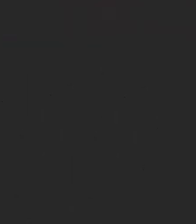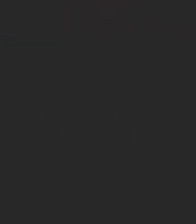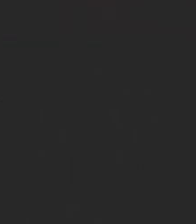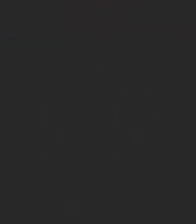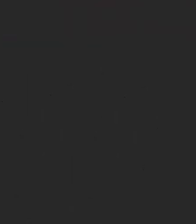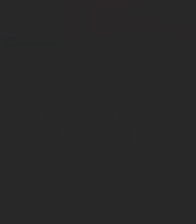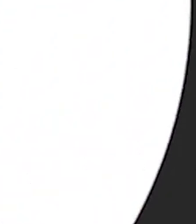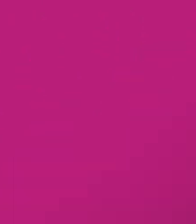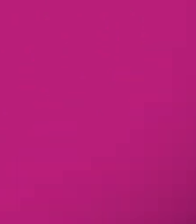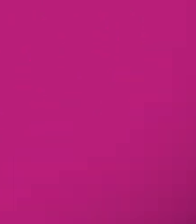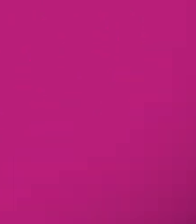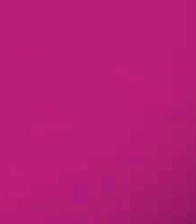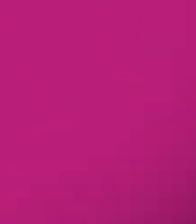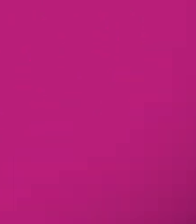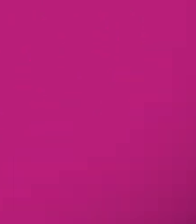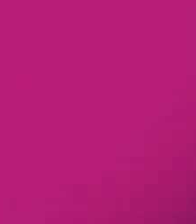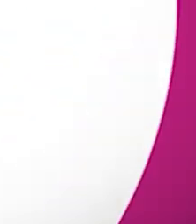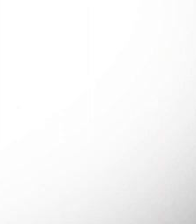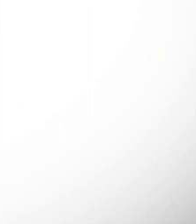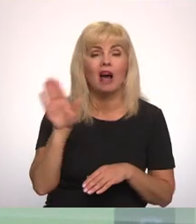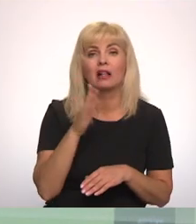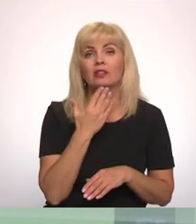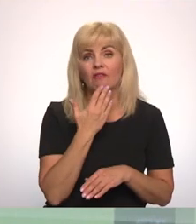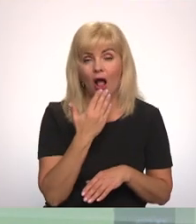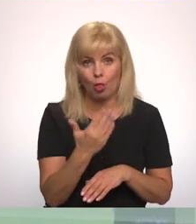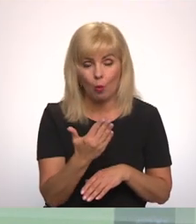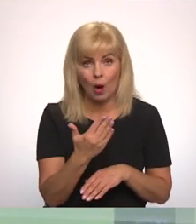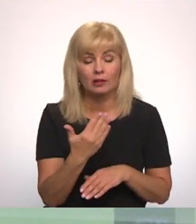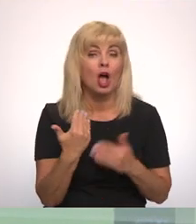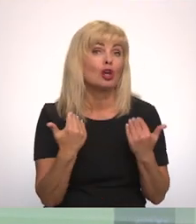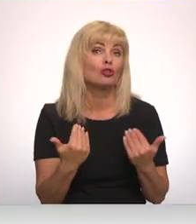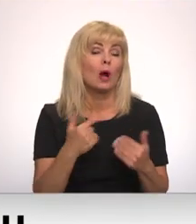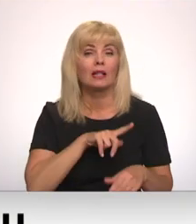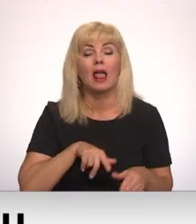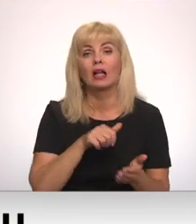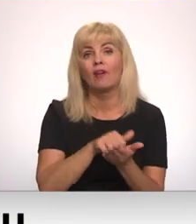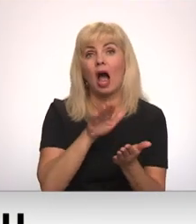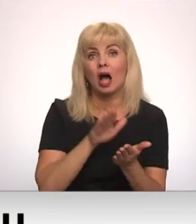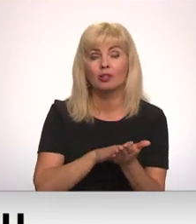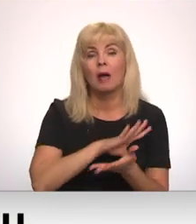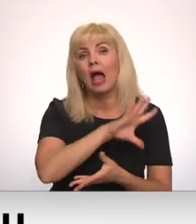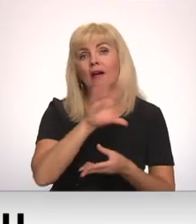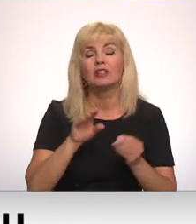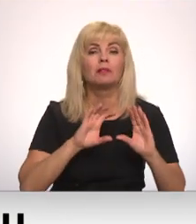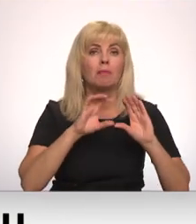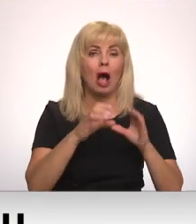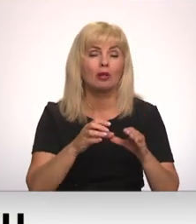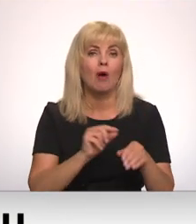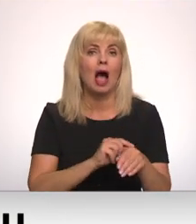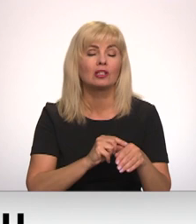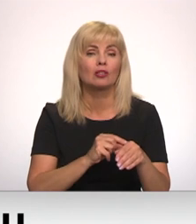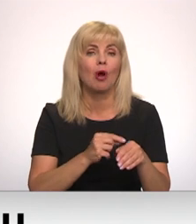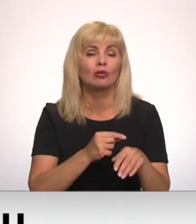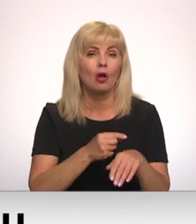Re, viss ēters ir te! Un vēl šodien Latvijā atzīmē arī Vispasaules asinsdonoru